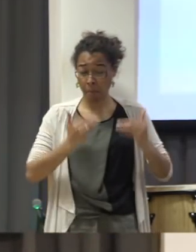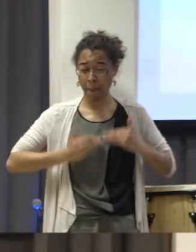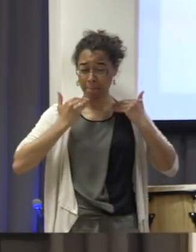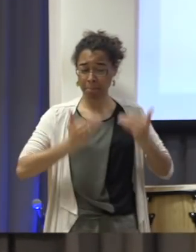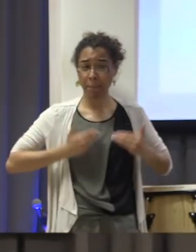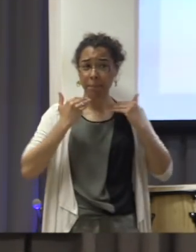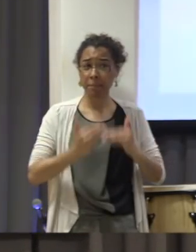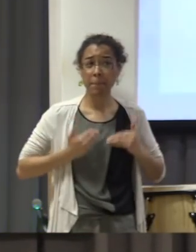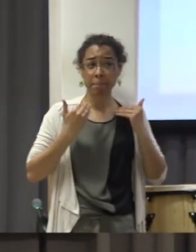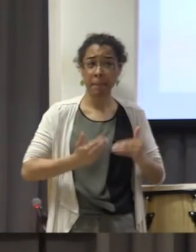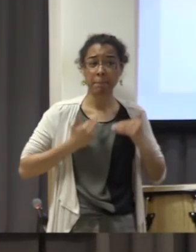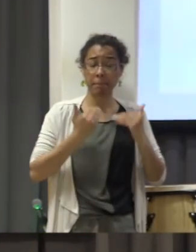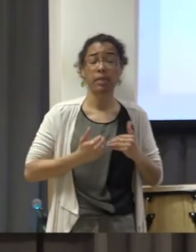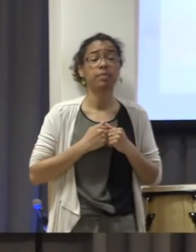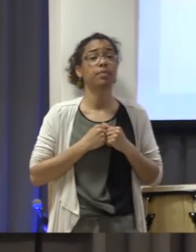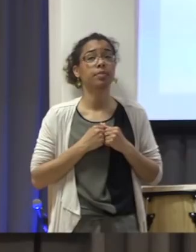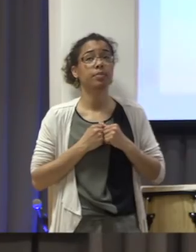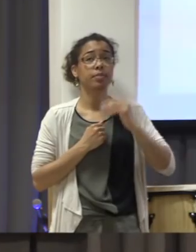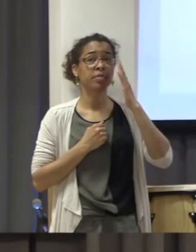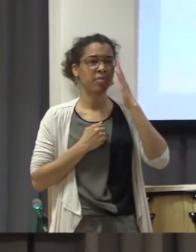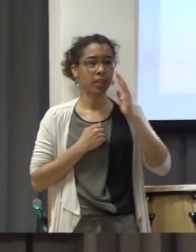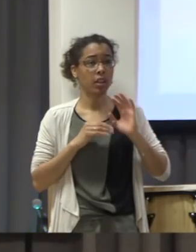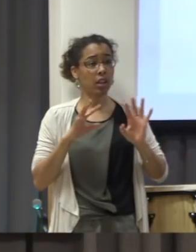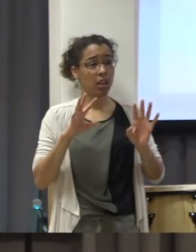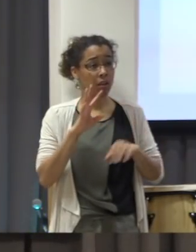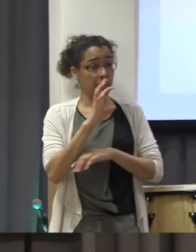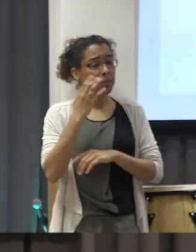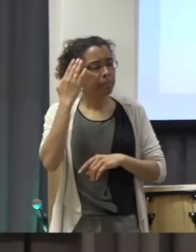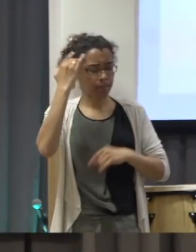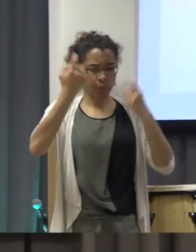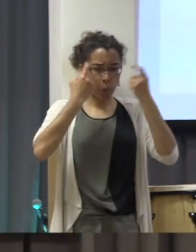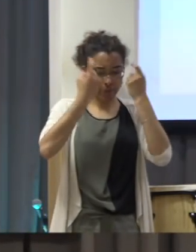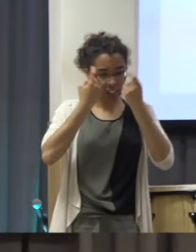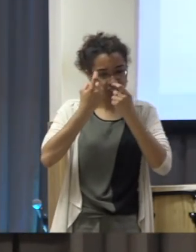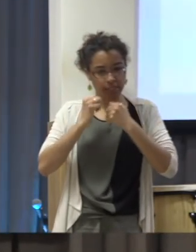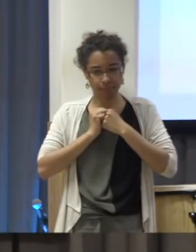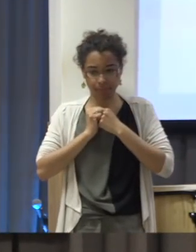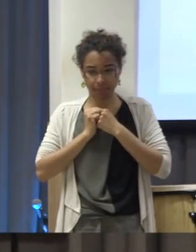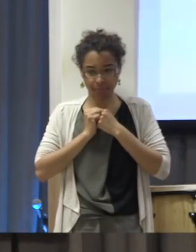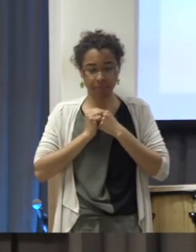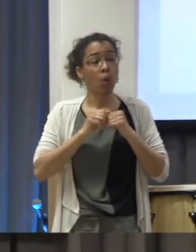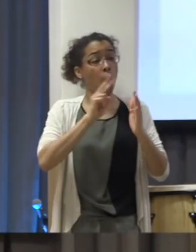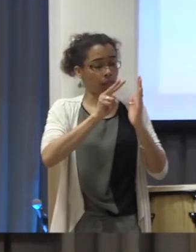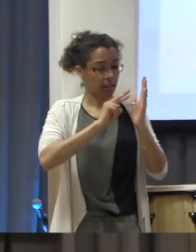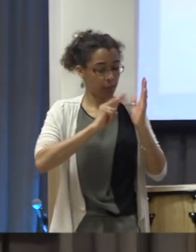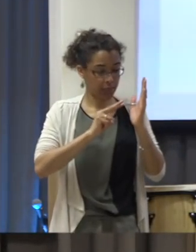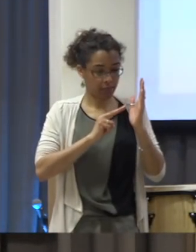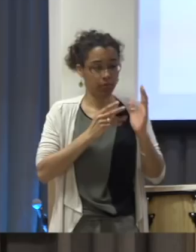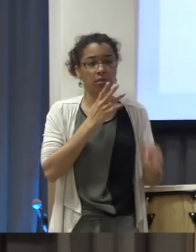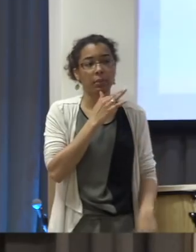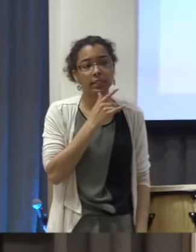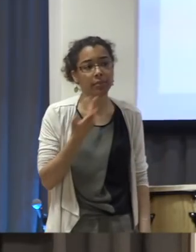Pendant 40 ans, si nous mettons notre intelligence suite à cette lecture, c'est